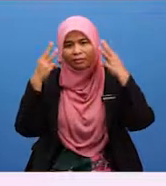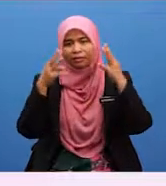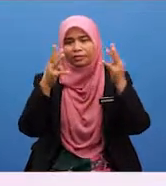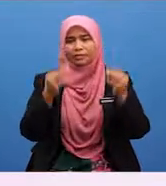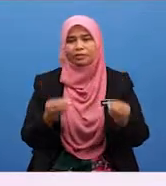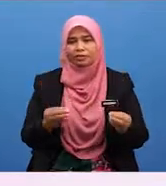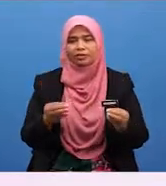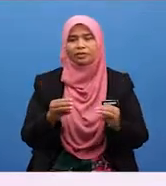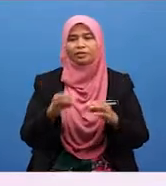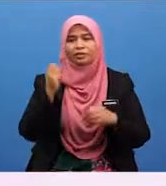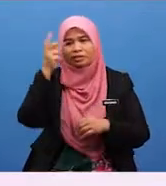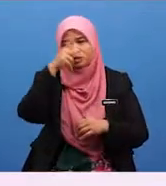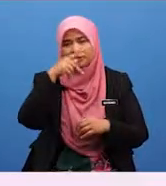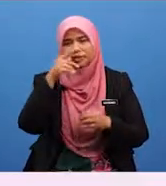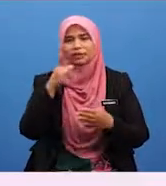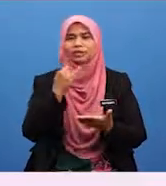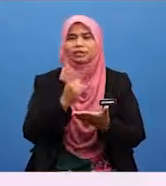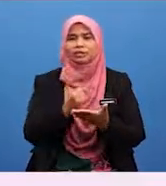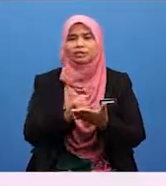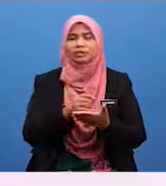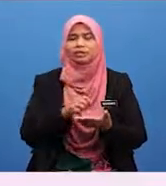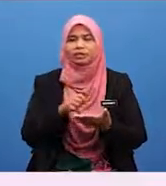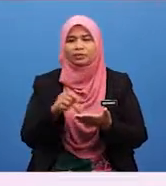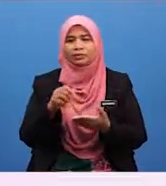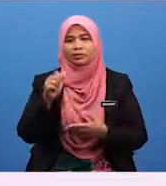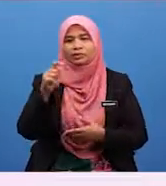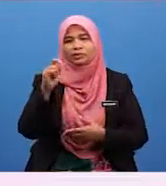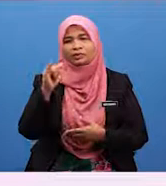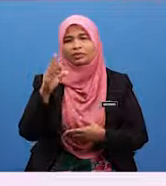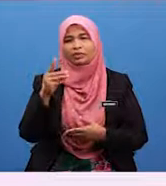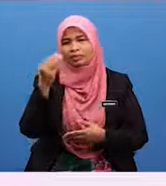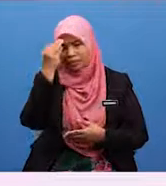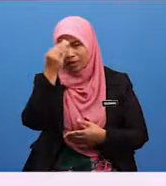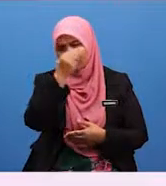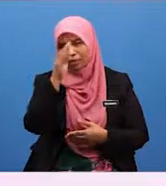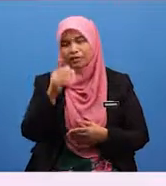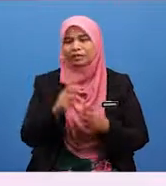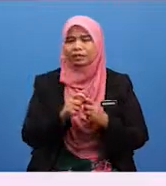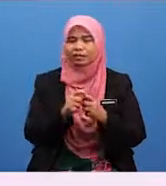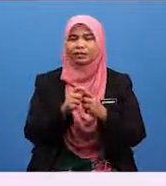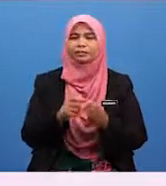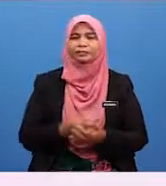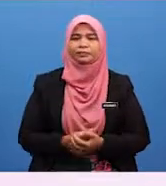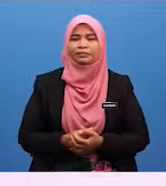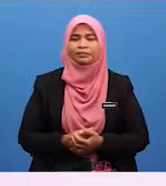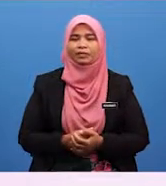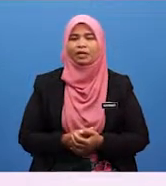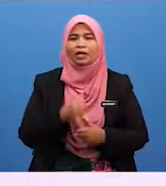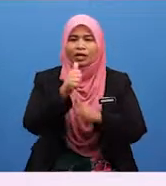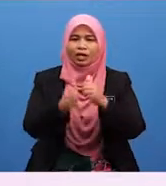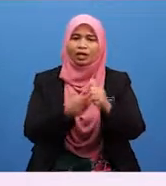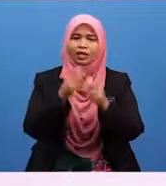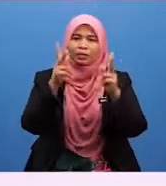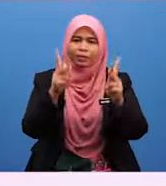manusia berperilaku jahat, dicatat atid malaikat yang taat. Alam